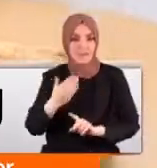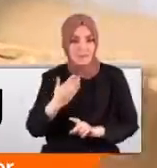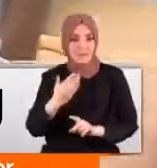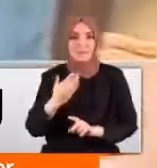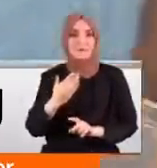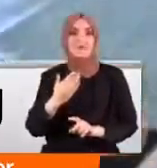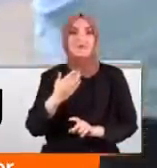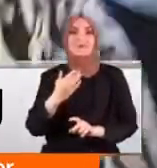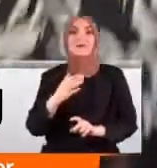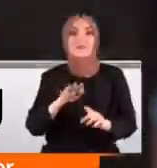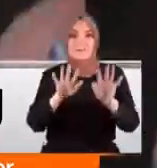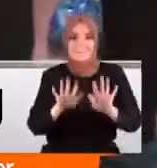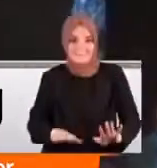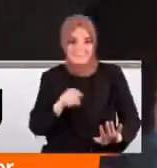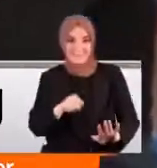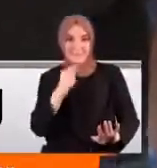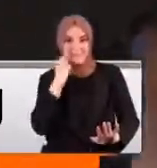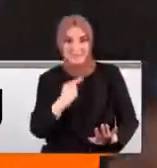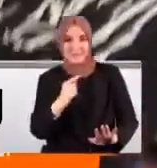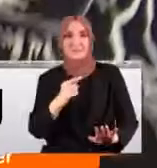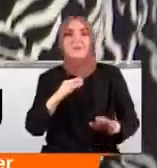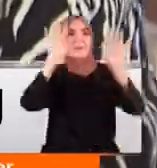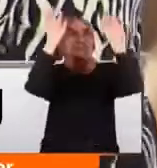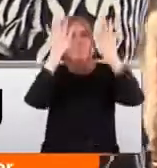gerekiyor. Bu alttaki güneşlik gibi